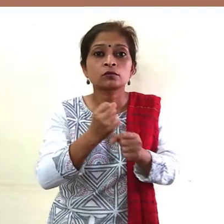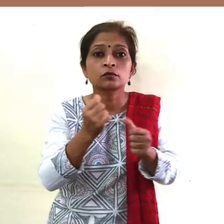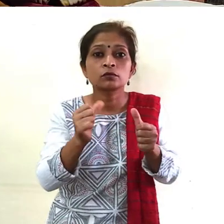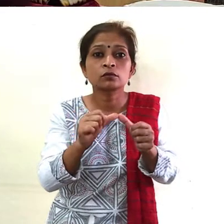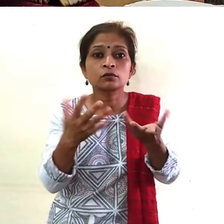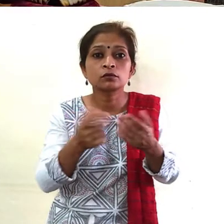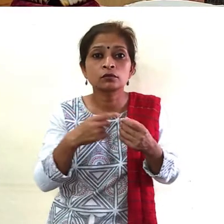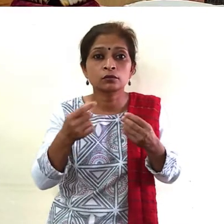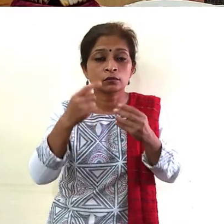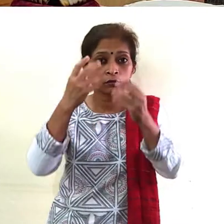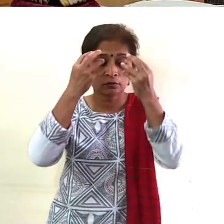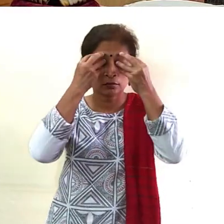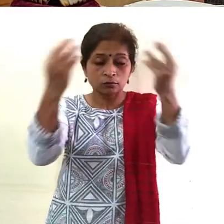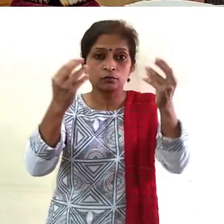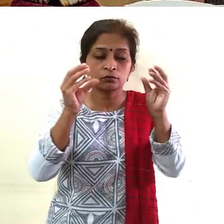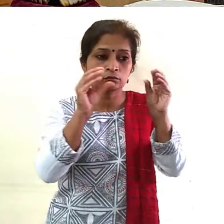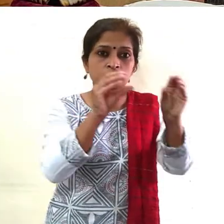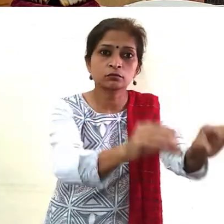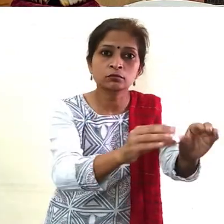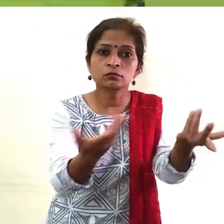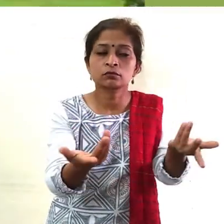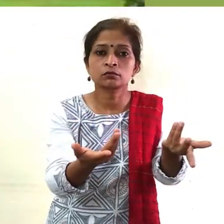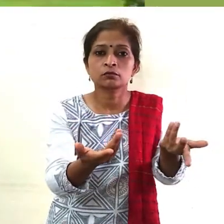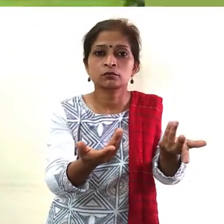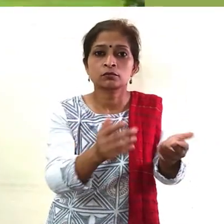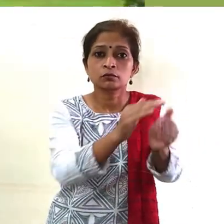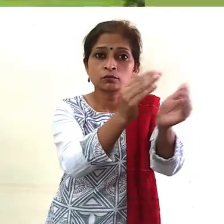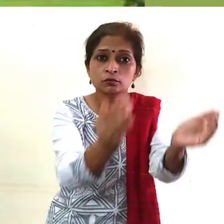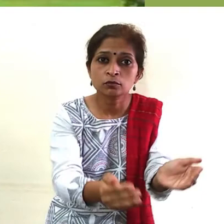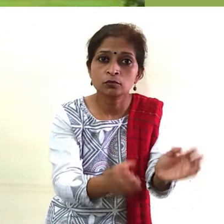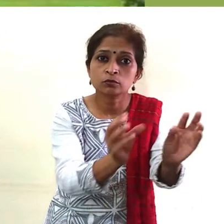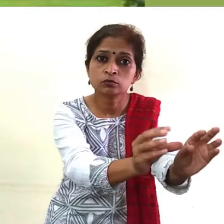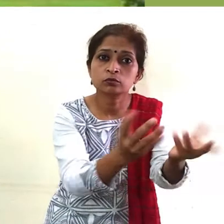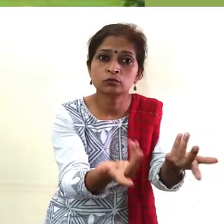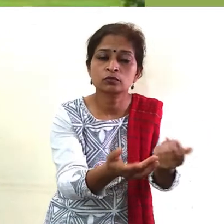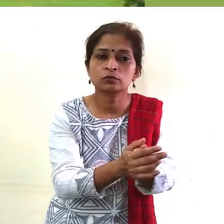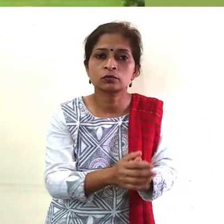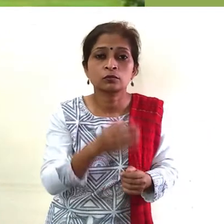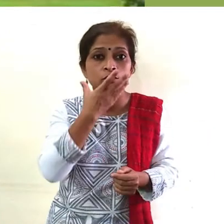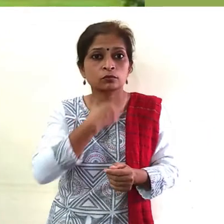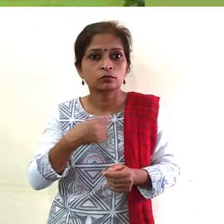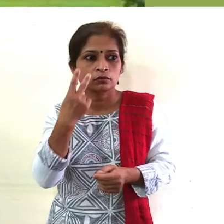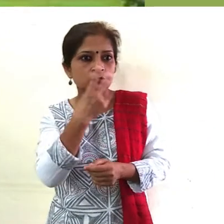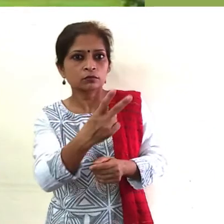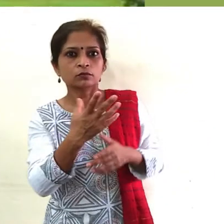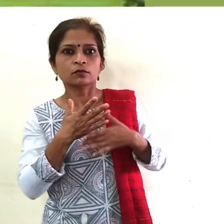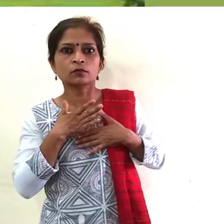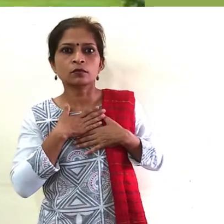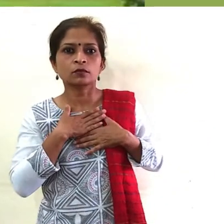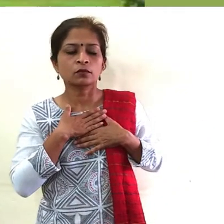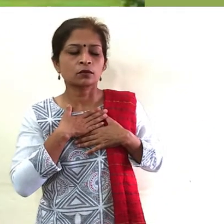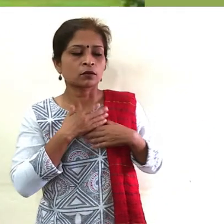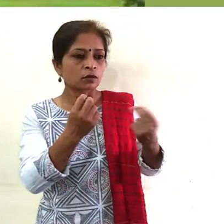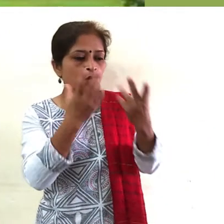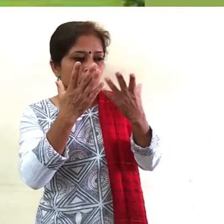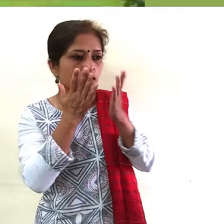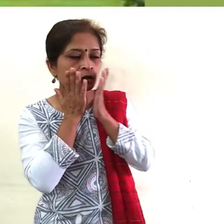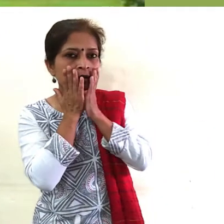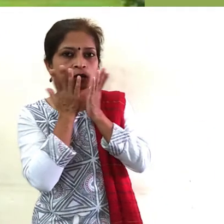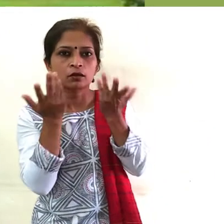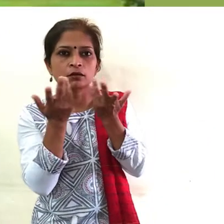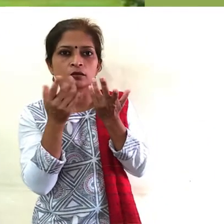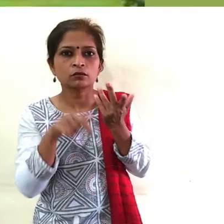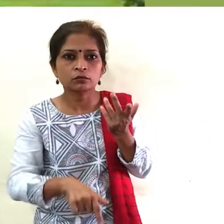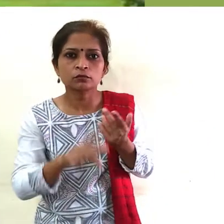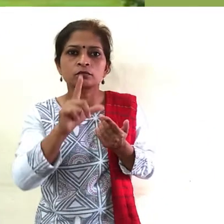और शिव जी की आंखों में लगा दिया जी। तो ये देखकर वो ब्राह्मण बिल्कुल स्तब्ध हो गया था